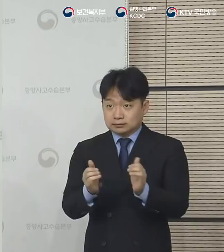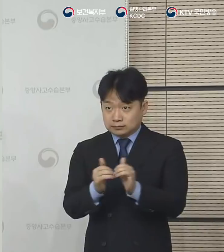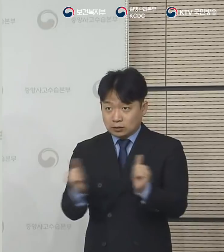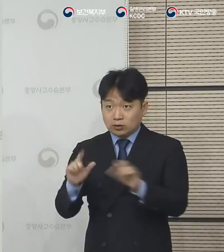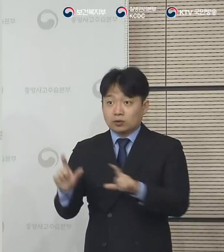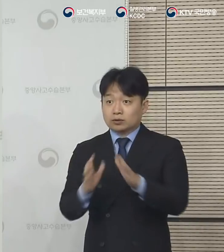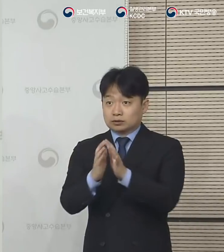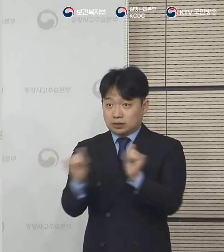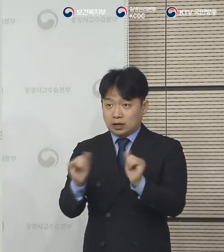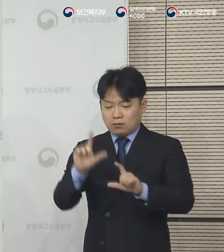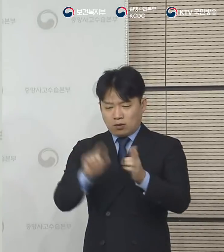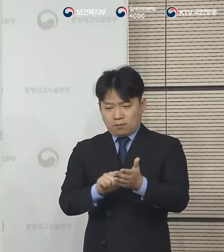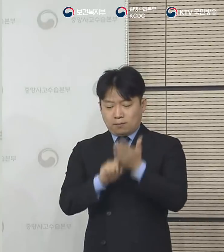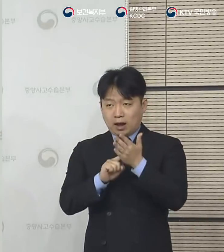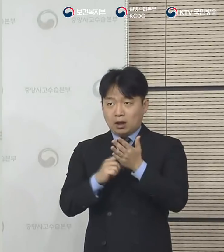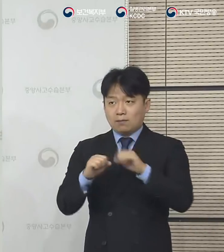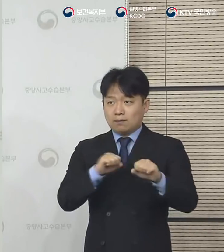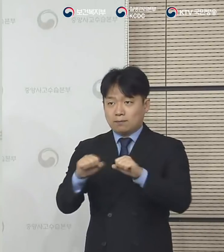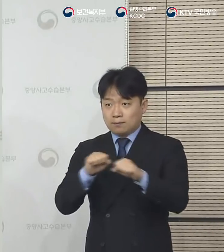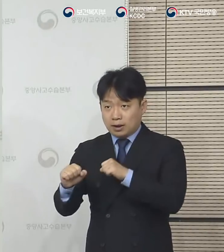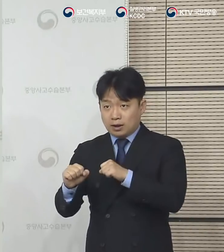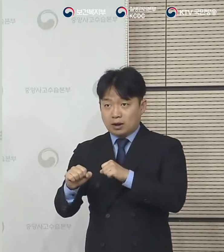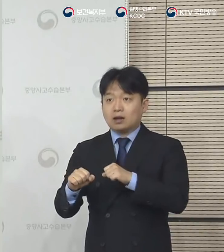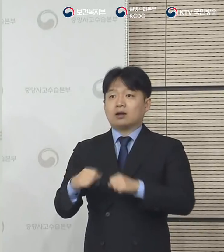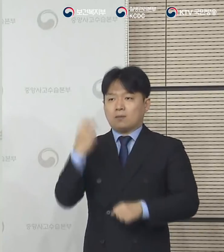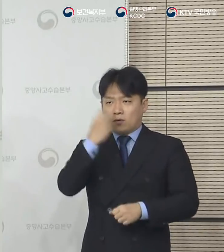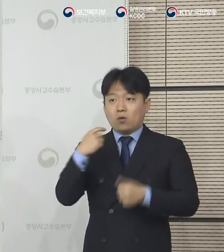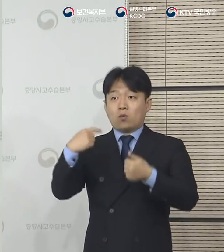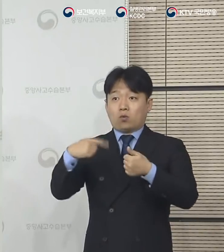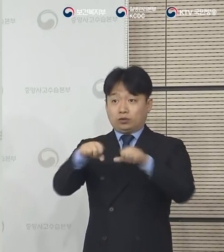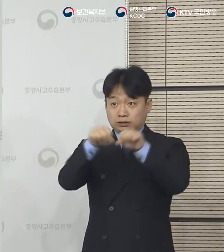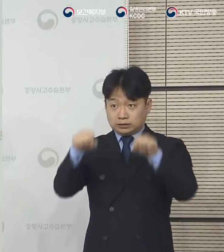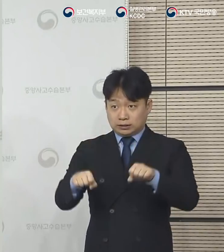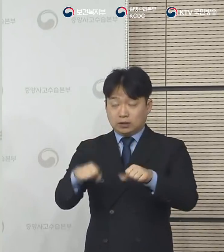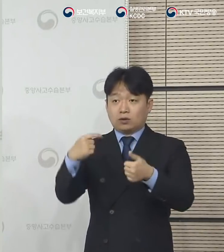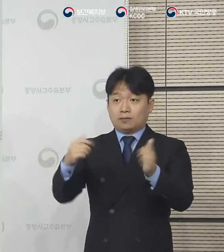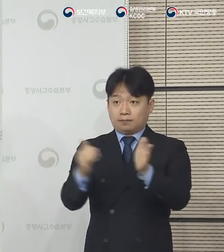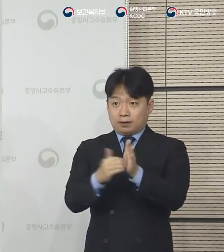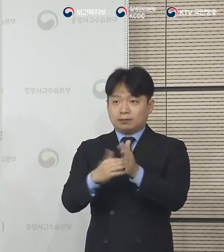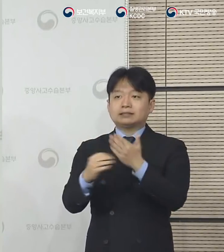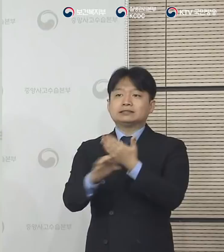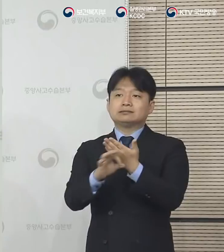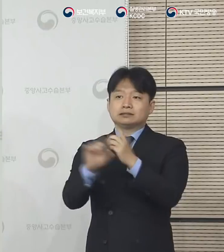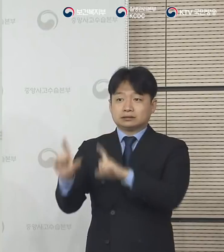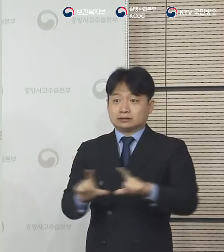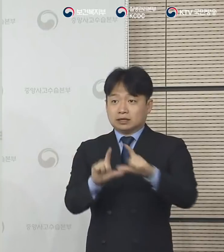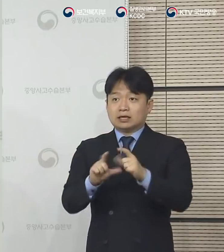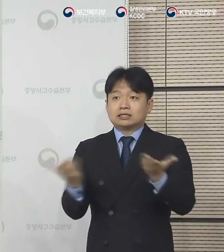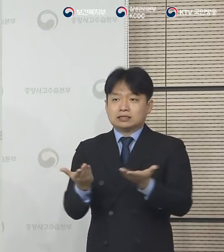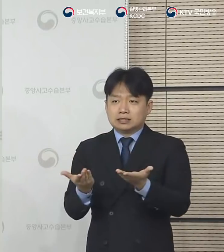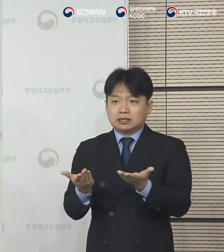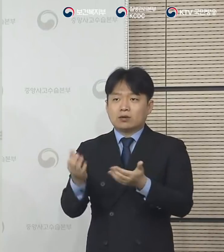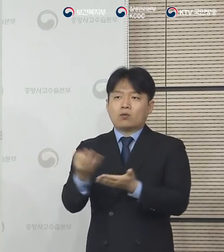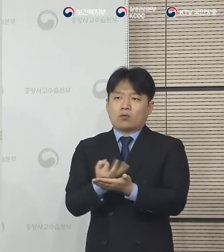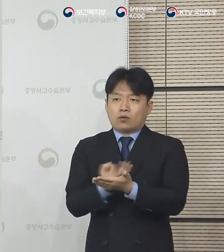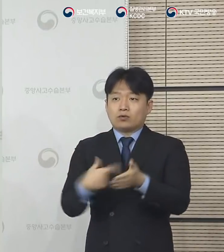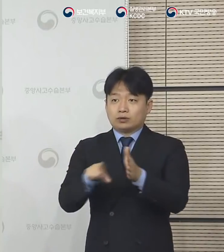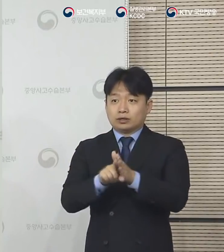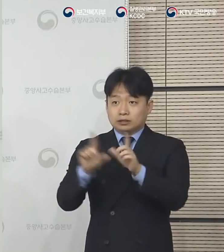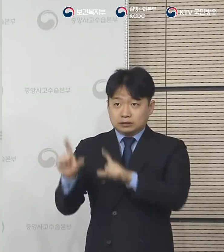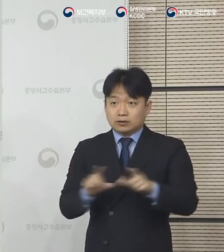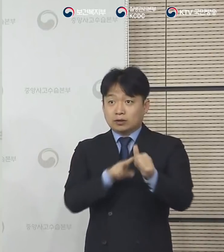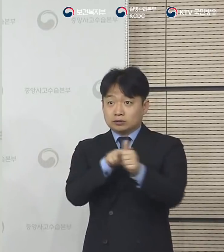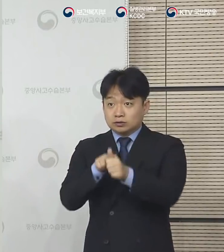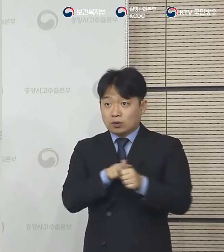시의 대처 요령과 건강관리 등에 관한 보건교육을 실시하고 단기 숙소와 일자리를 비롯한 여러 가지 생활